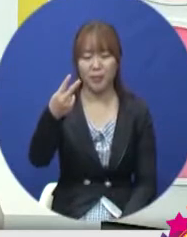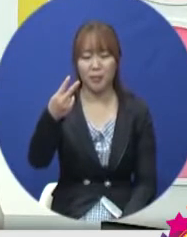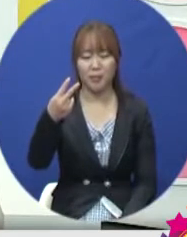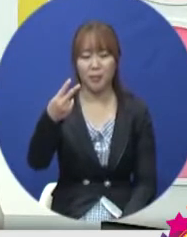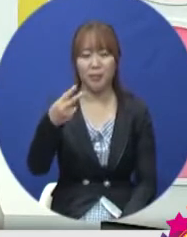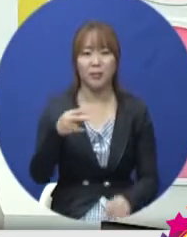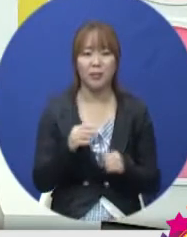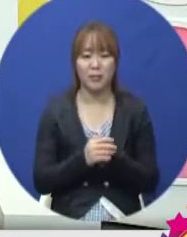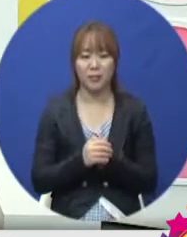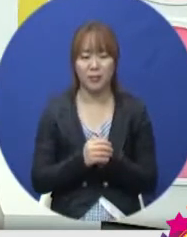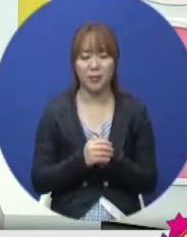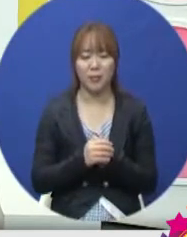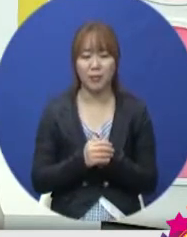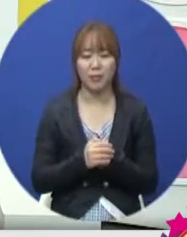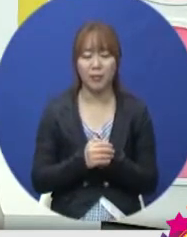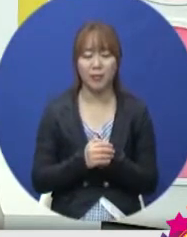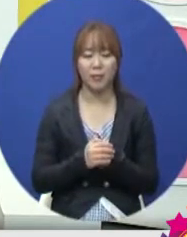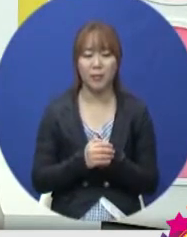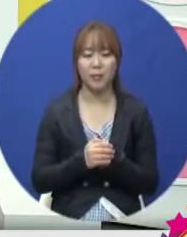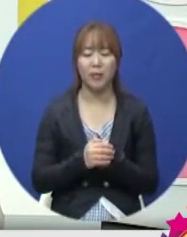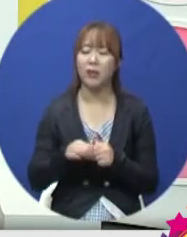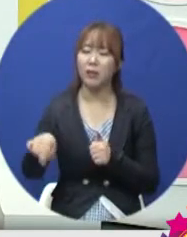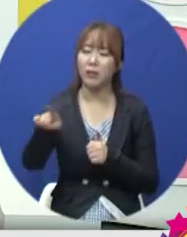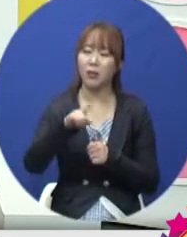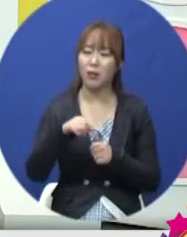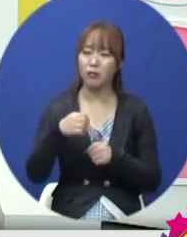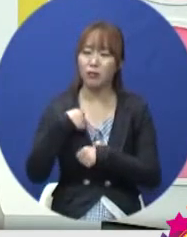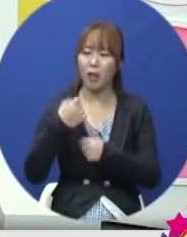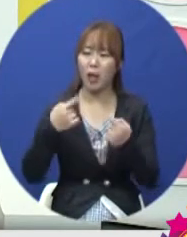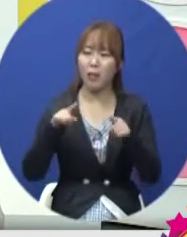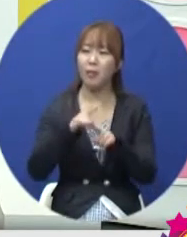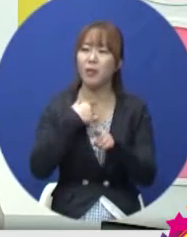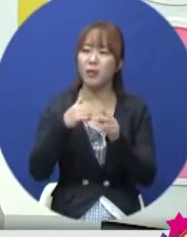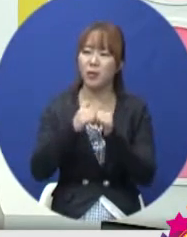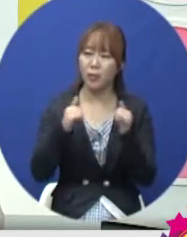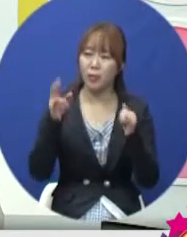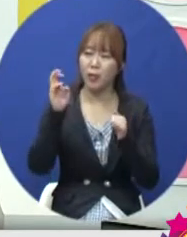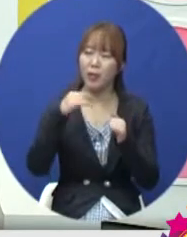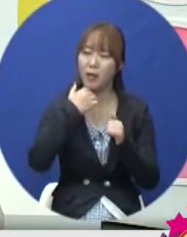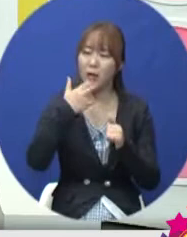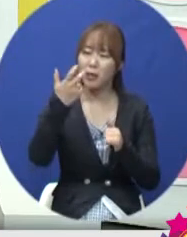네. 그런데 그 사람들도 아마 지금 나이가 70에서 한